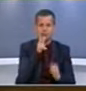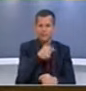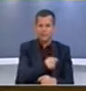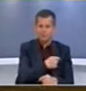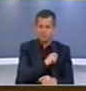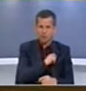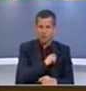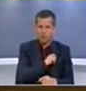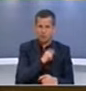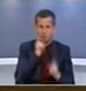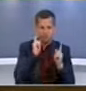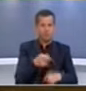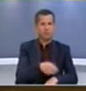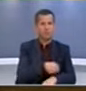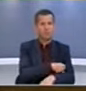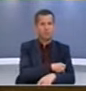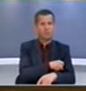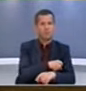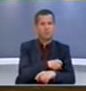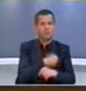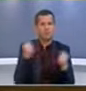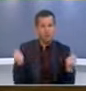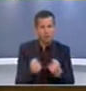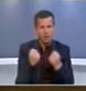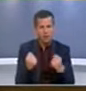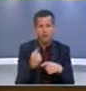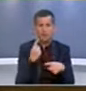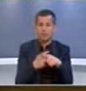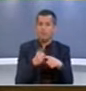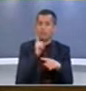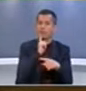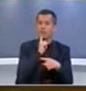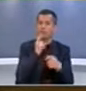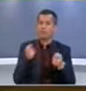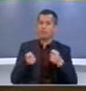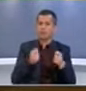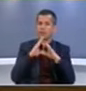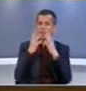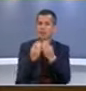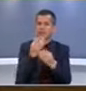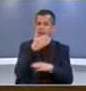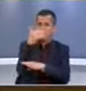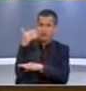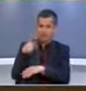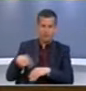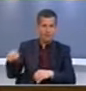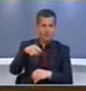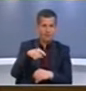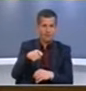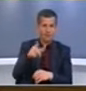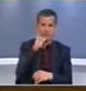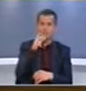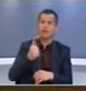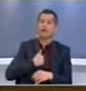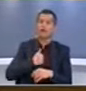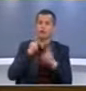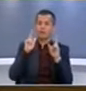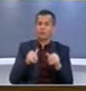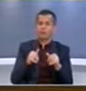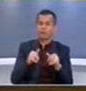q t ngr shk e psis n maksim kt nrs nga Men kaj koman kam marr siguri q